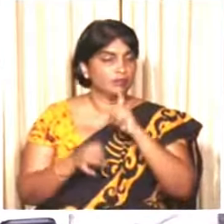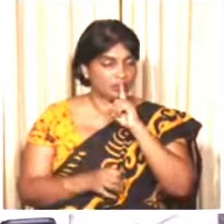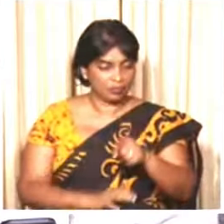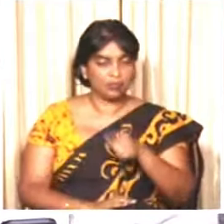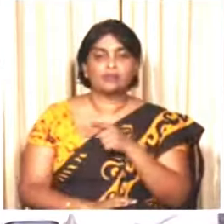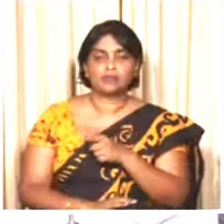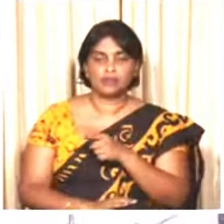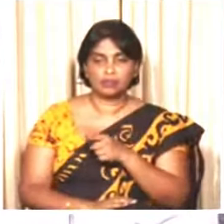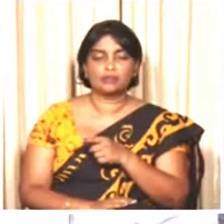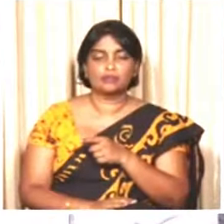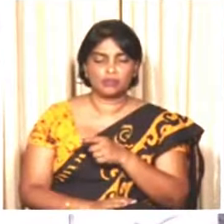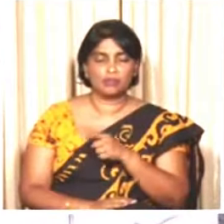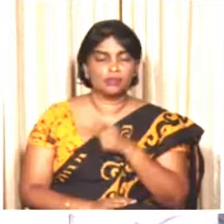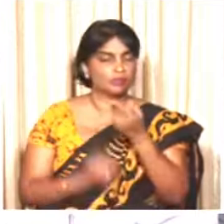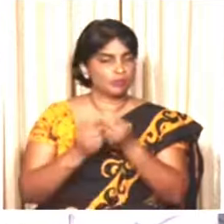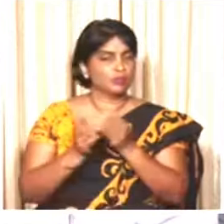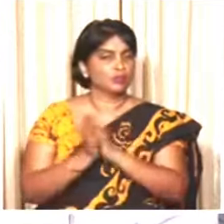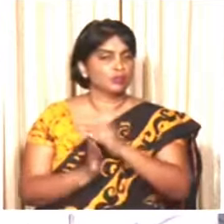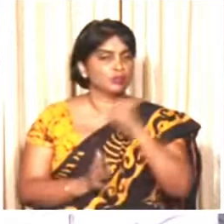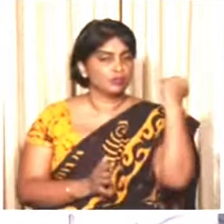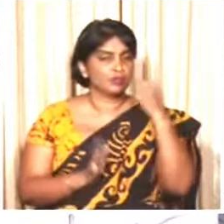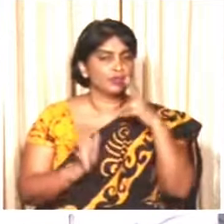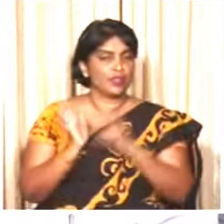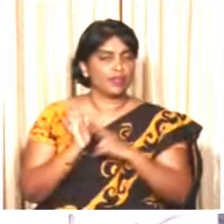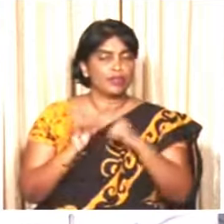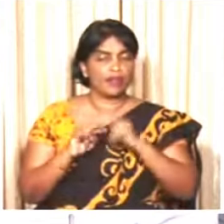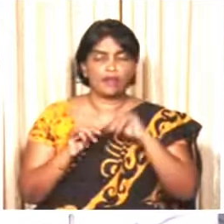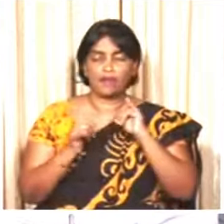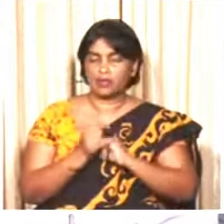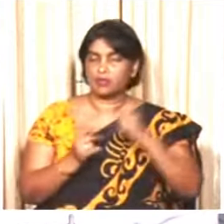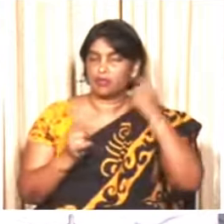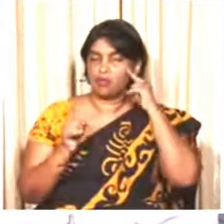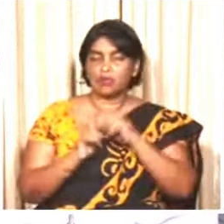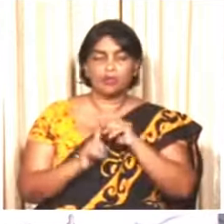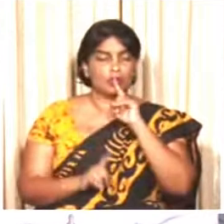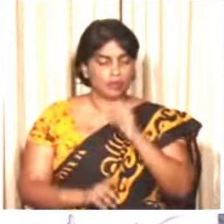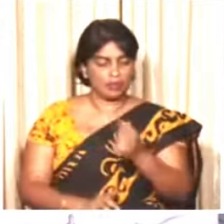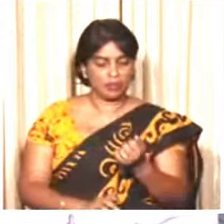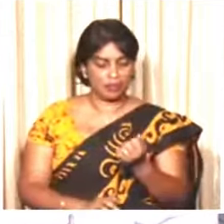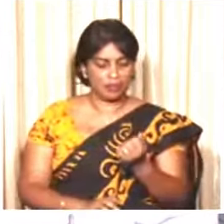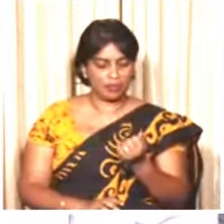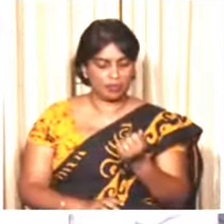කිව්වා. එතුමාගේ කතාවේ VFS එකේ මුතුම සදාන කෙරුවා. ඔබ